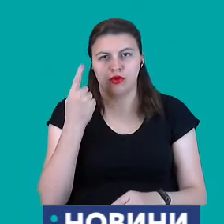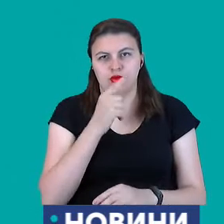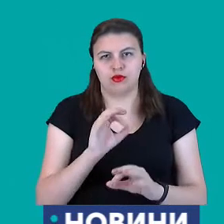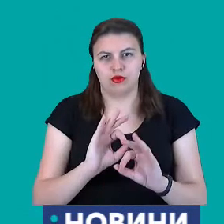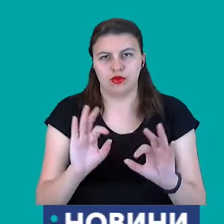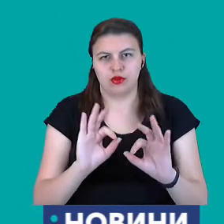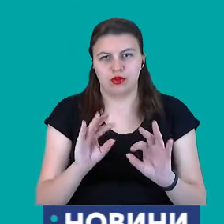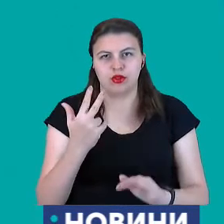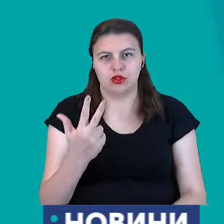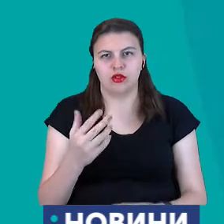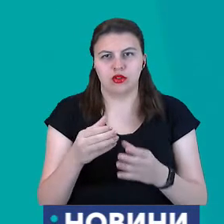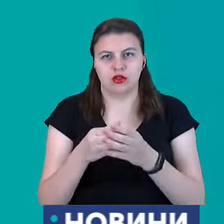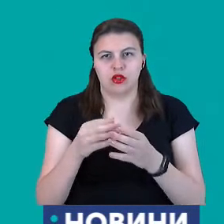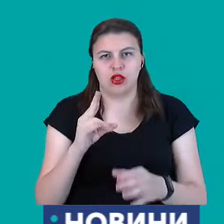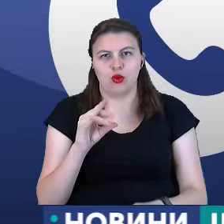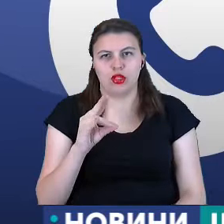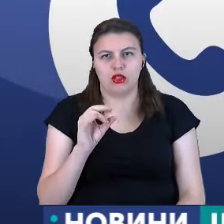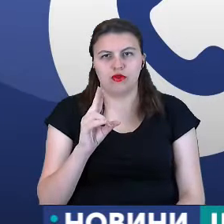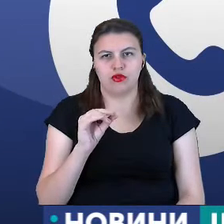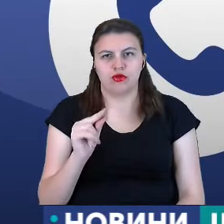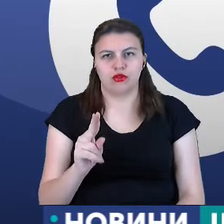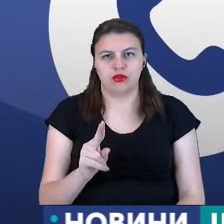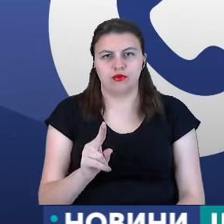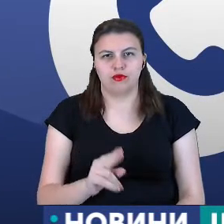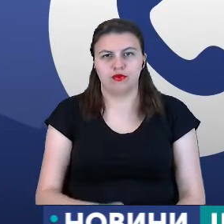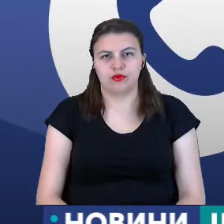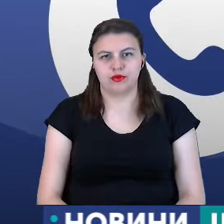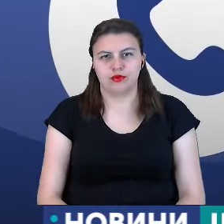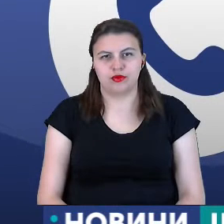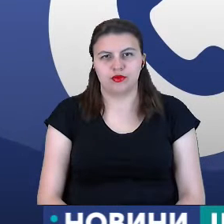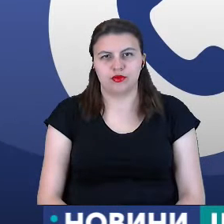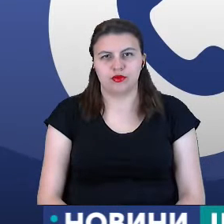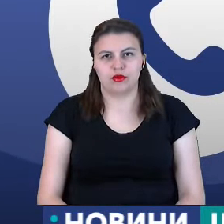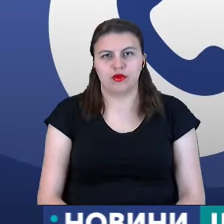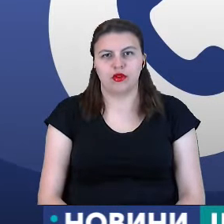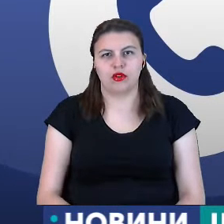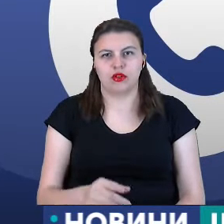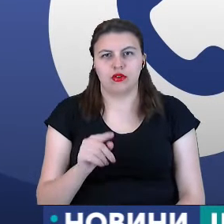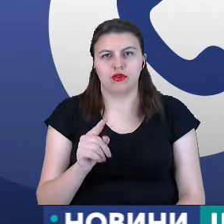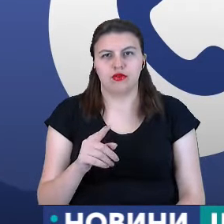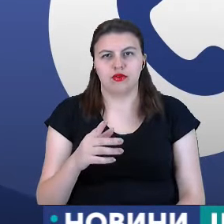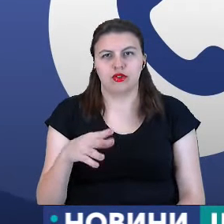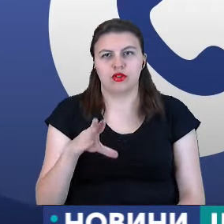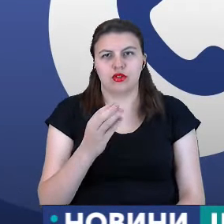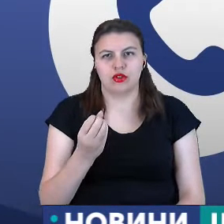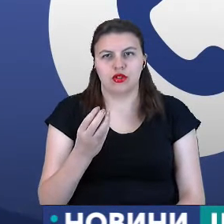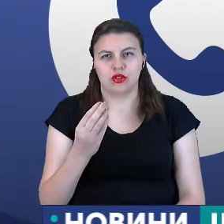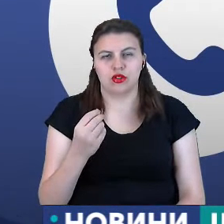контактній групі Леонід Кравчук. Окрім Шуми, ще додаткові точки